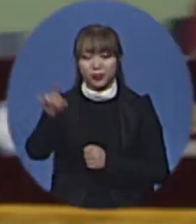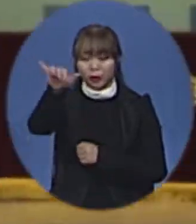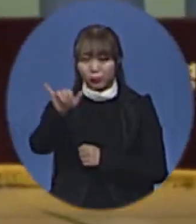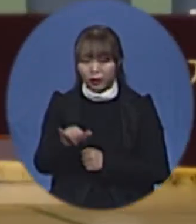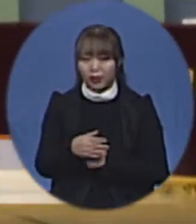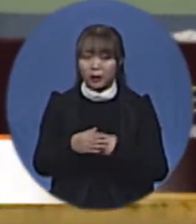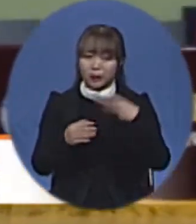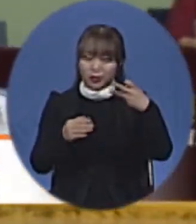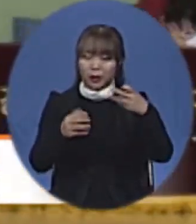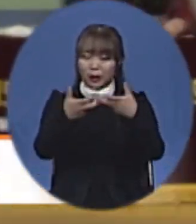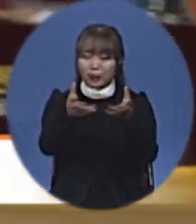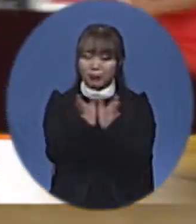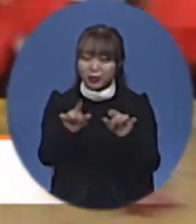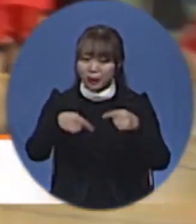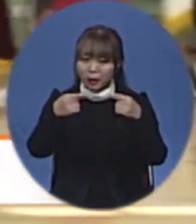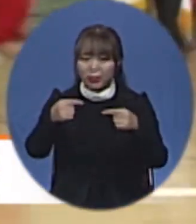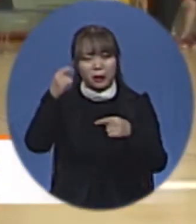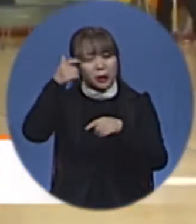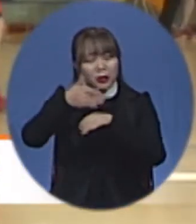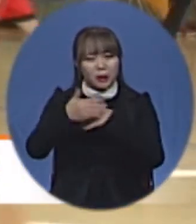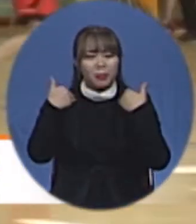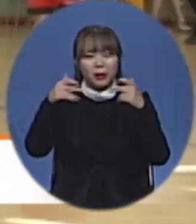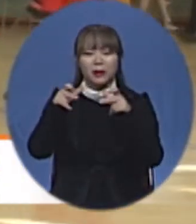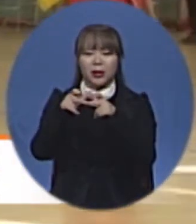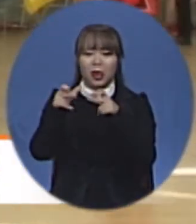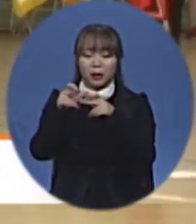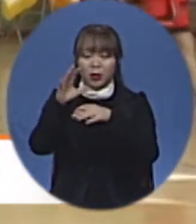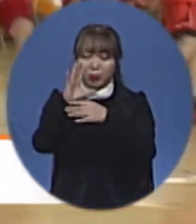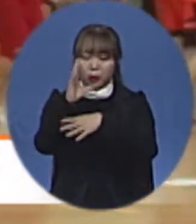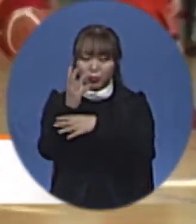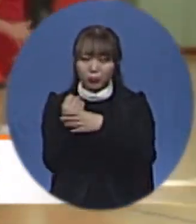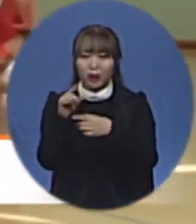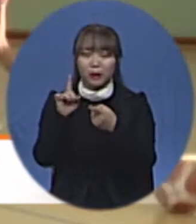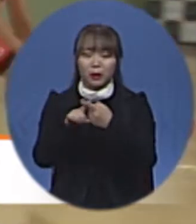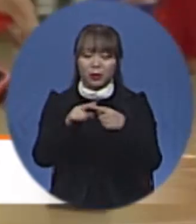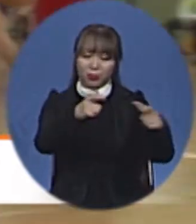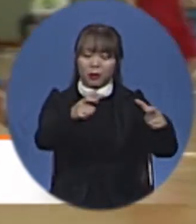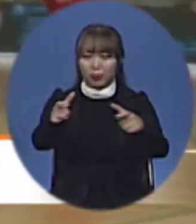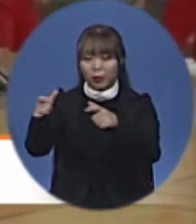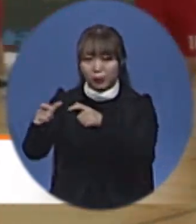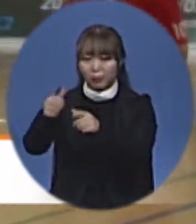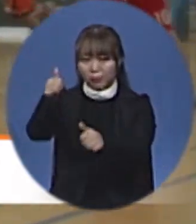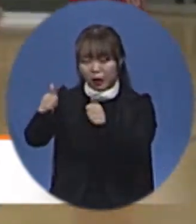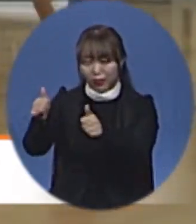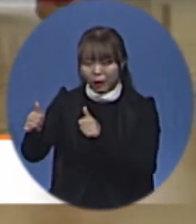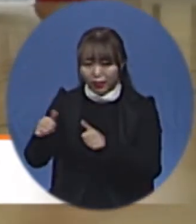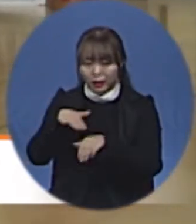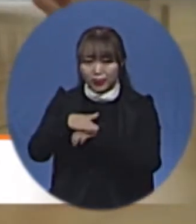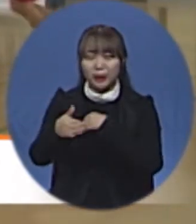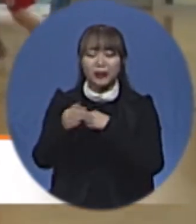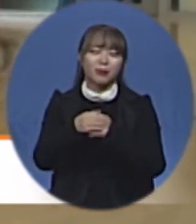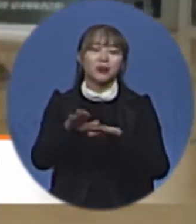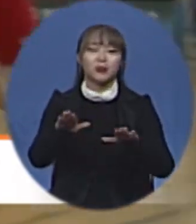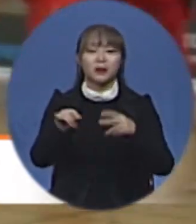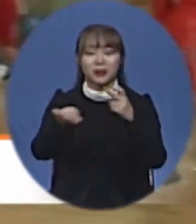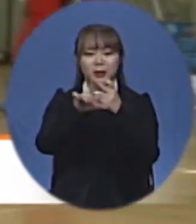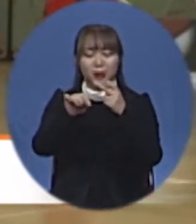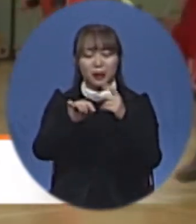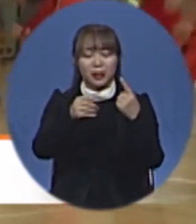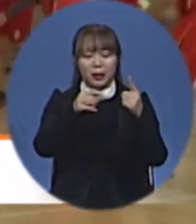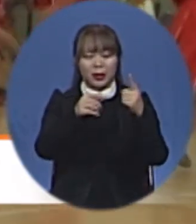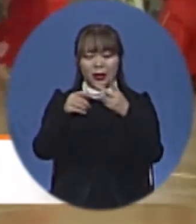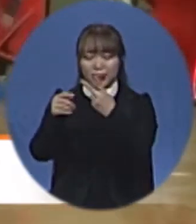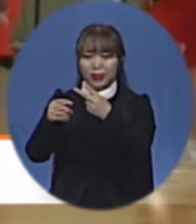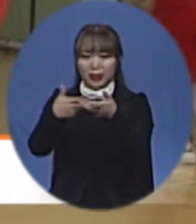전국에서 13개 팀이 참가한 지적 발달장애인 농구 리그는 권역별 리그전 방식으로 진행돼 오는 12월 1, 2위